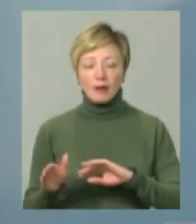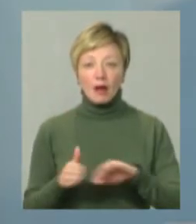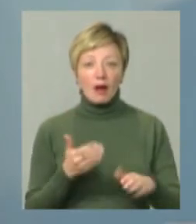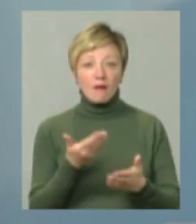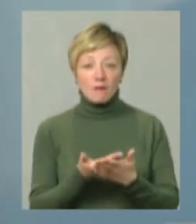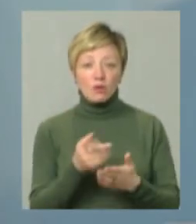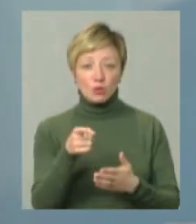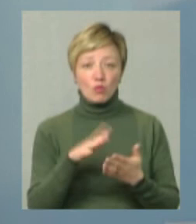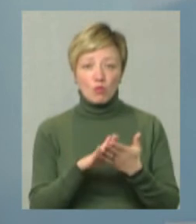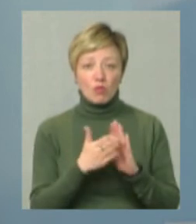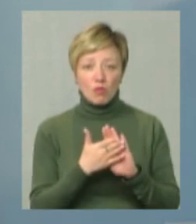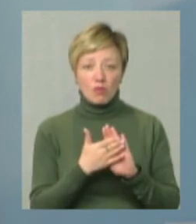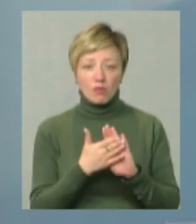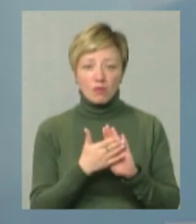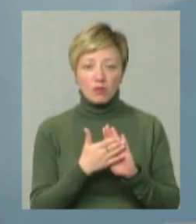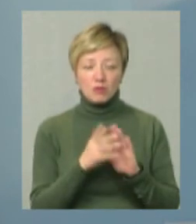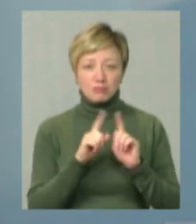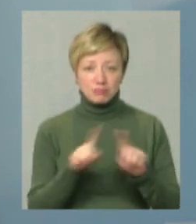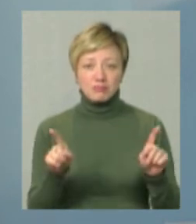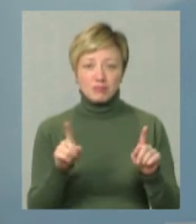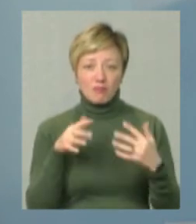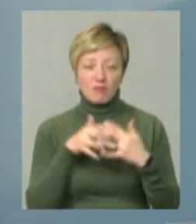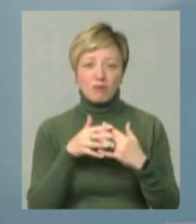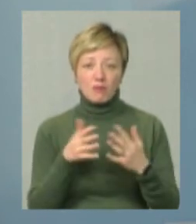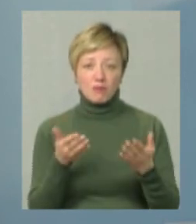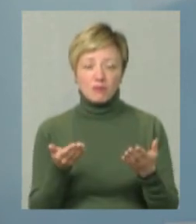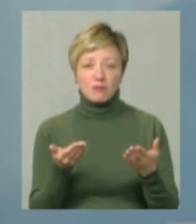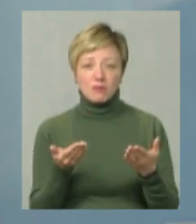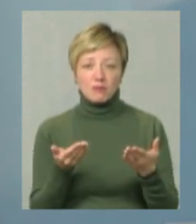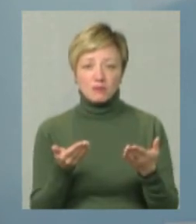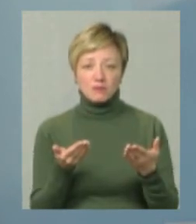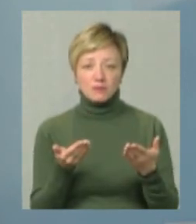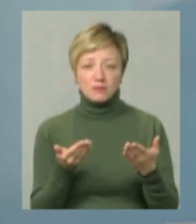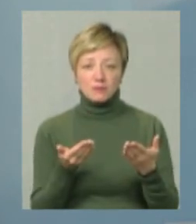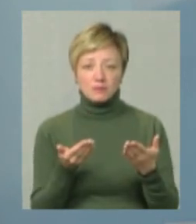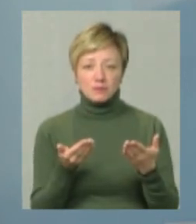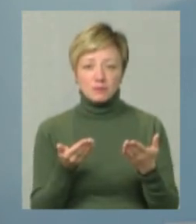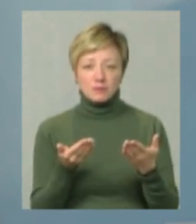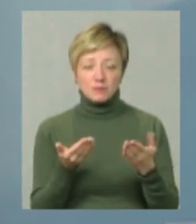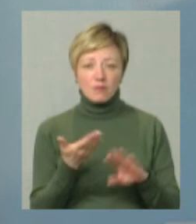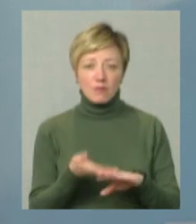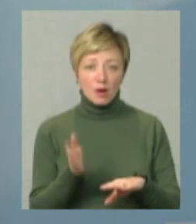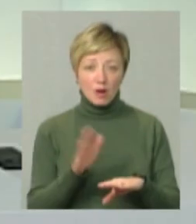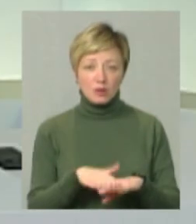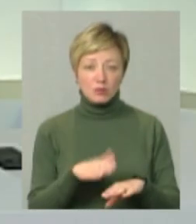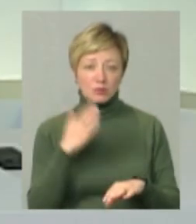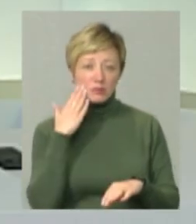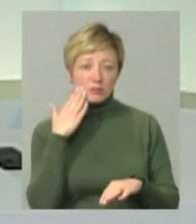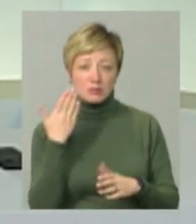яких вони, скажімо, зовсім незвичні і, напевно, важко